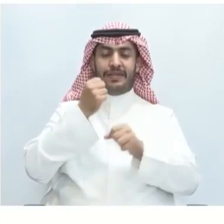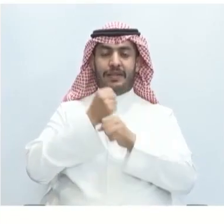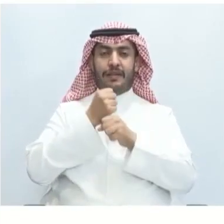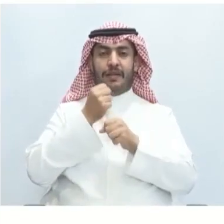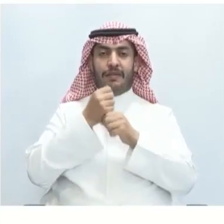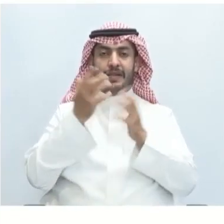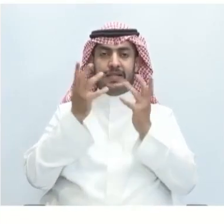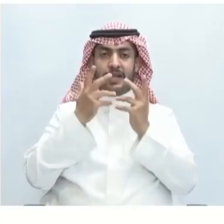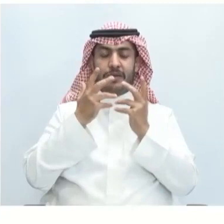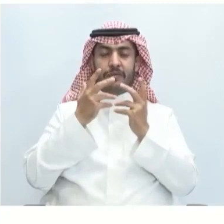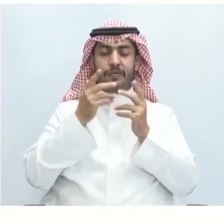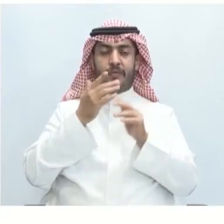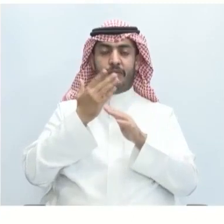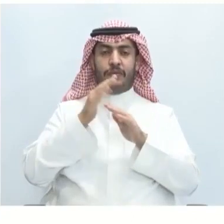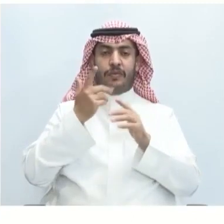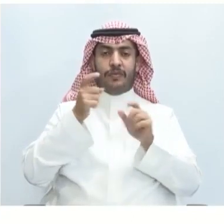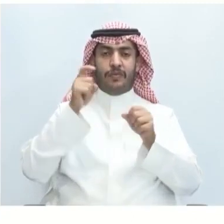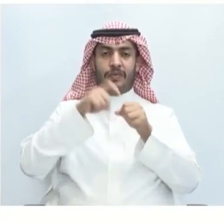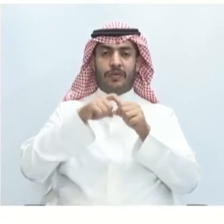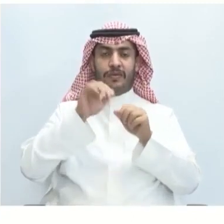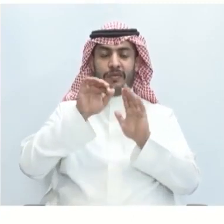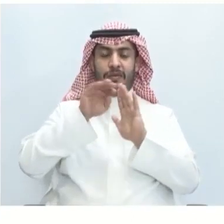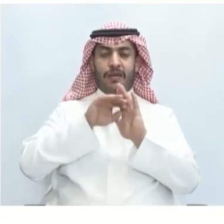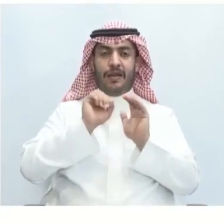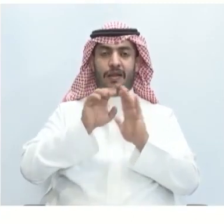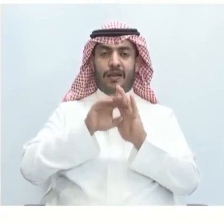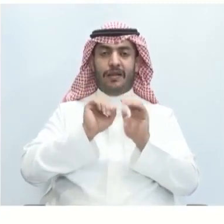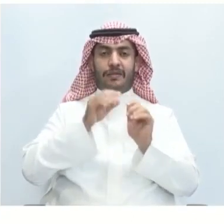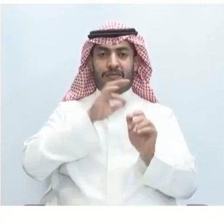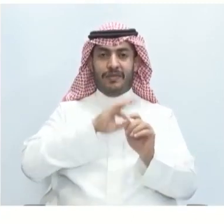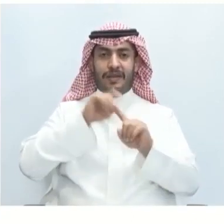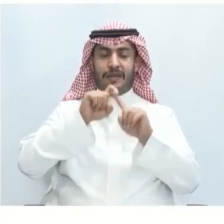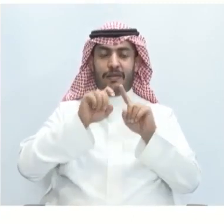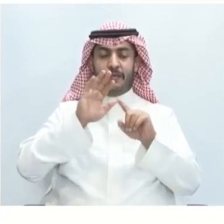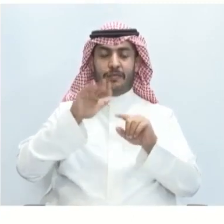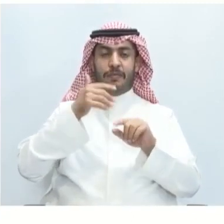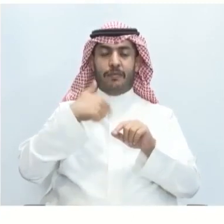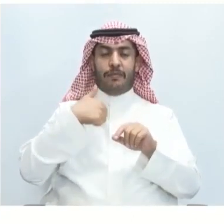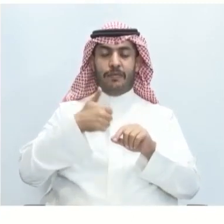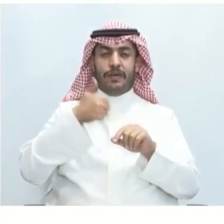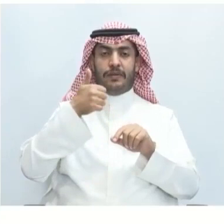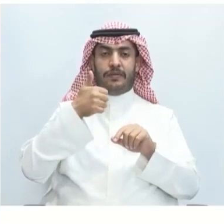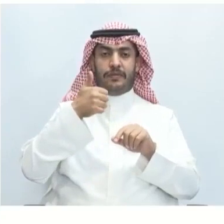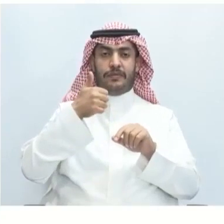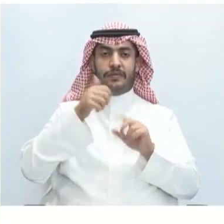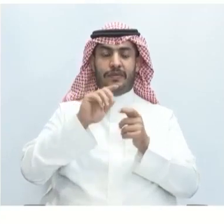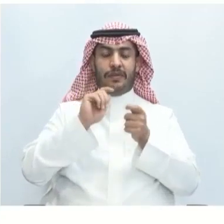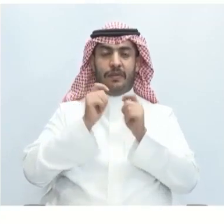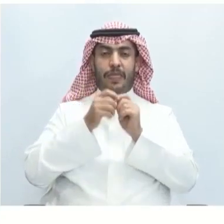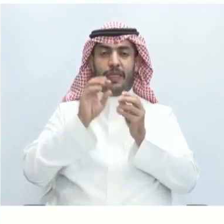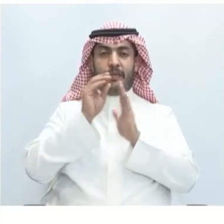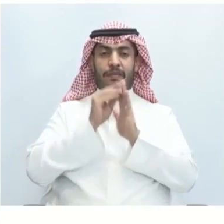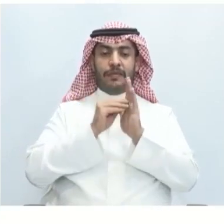العمليات الحسابيه وايضا كيف نصل الى الاثار المترتبه على هوامش الربح وايضا ستكون قادر على تغيير